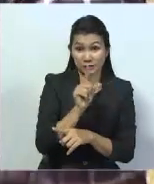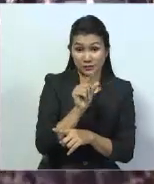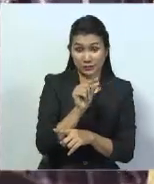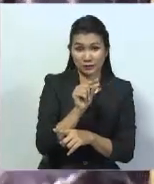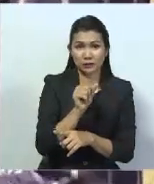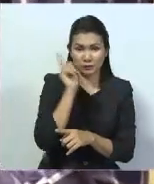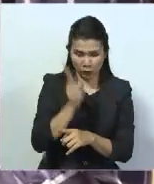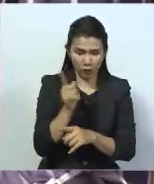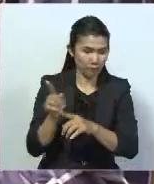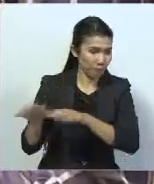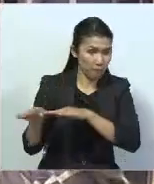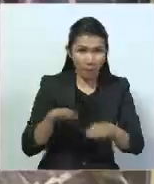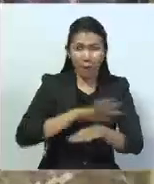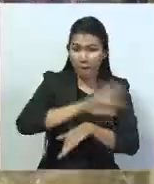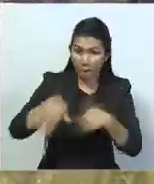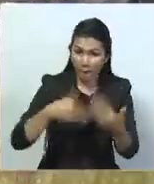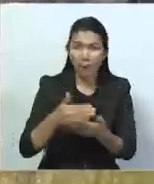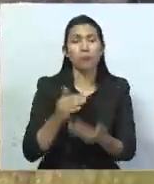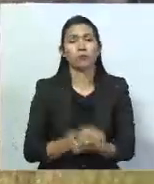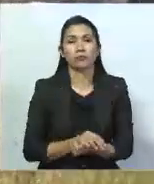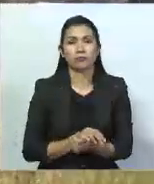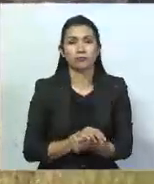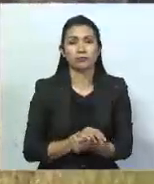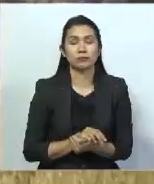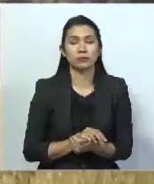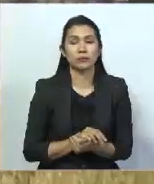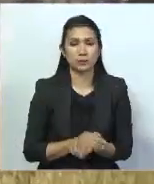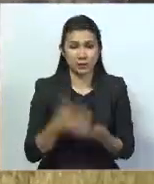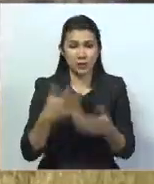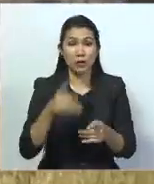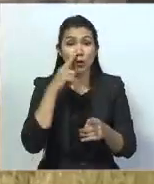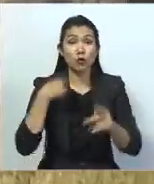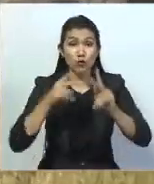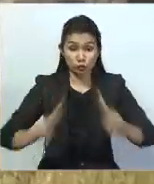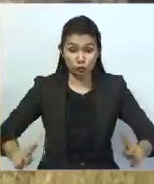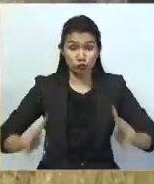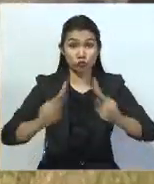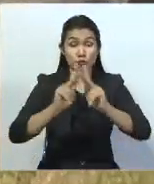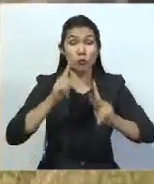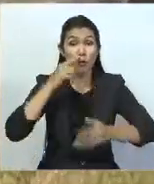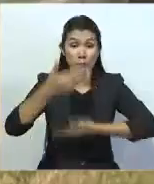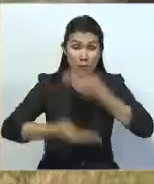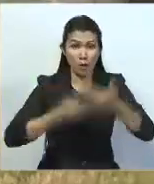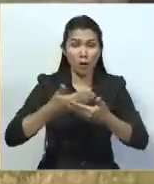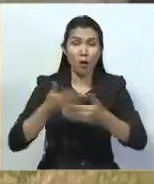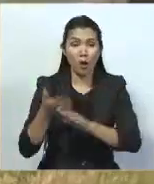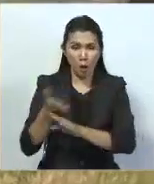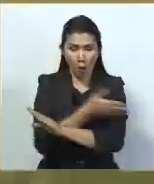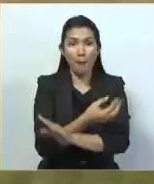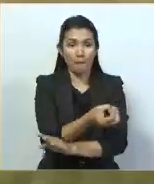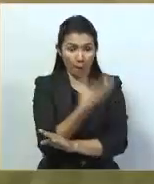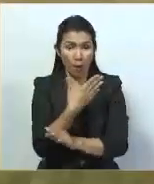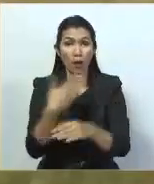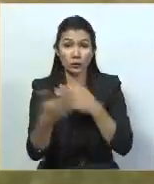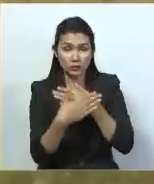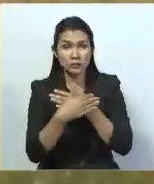ทุกอย่างต้องพร้อมนะครับต้องพร้อม ถ้ากระทรวงพาณิชย์มีการเตรียมความพร้อมก่อนหน้านี้เราจะช่วยเกษตรกร